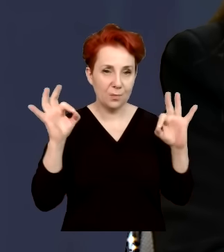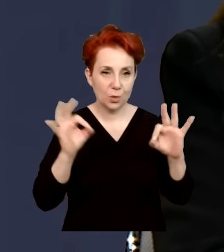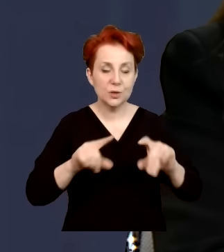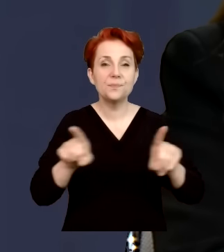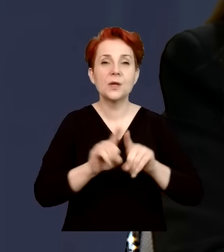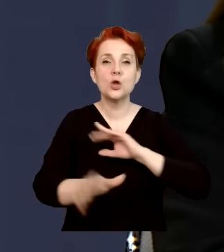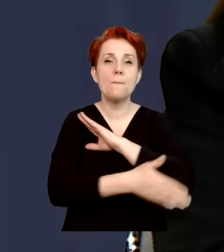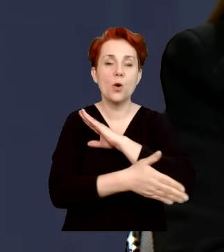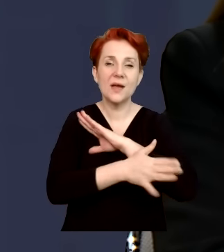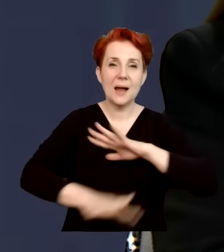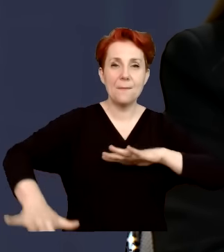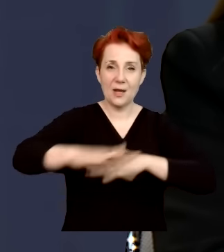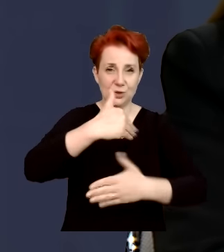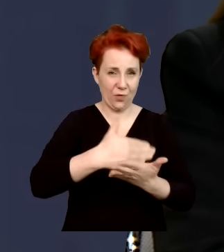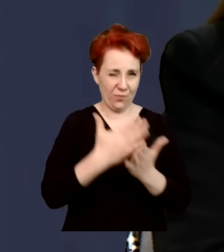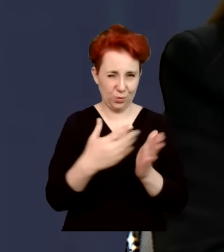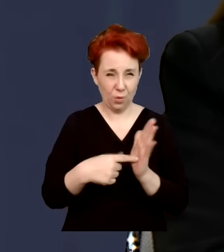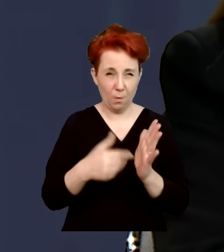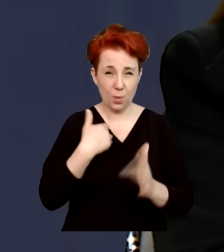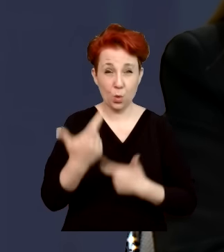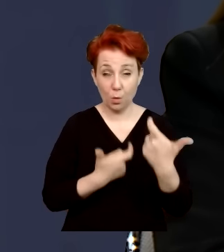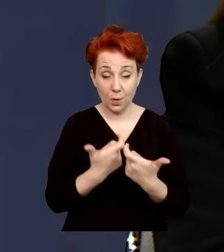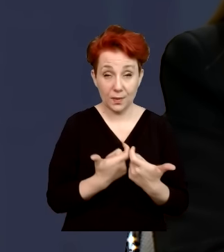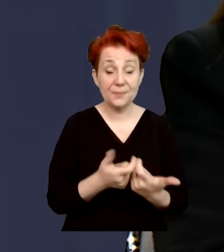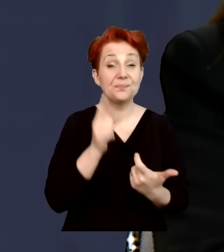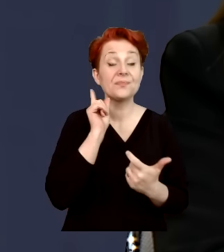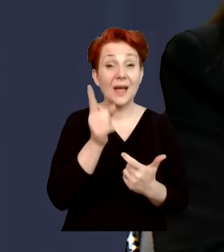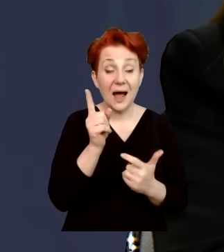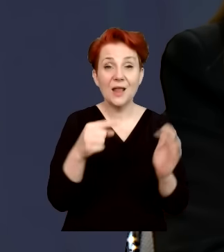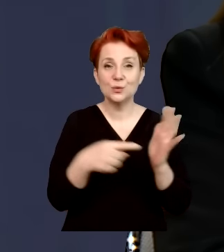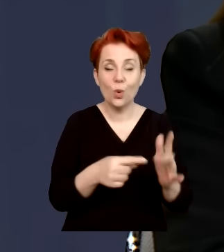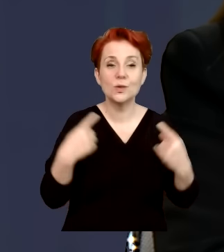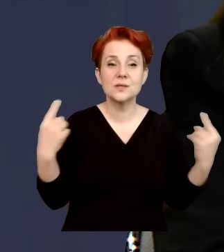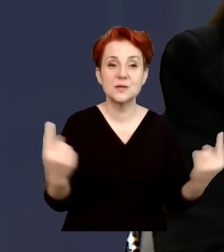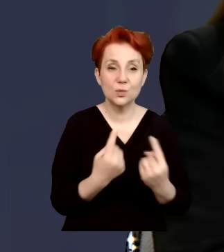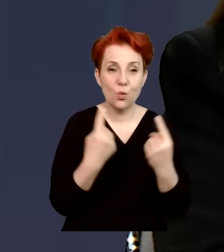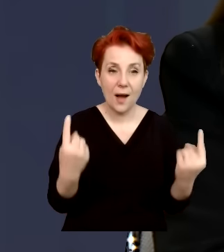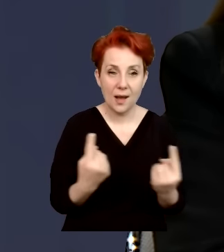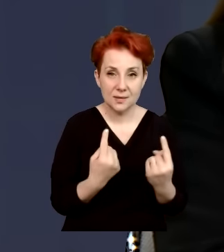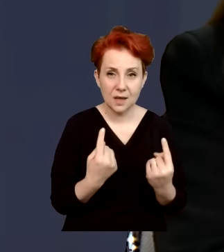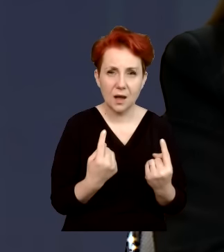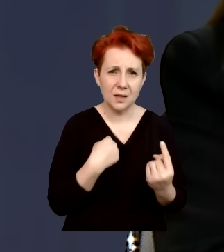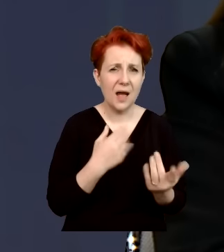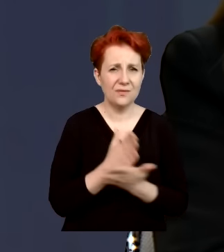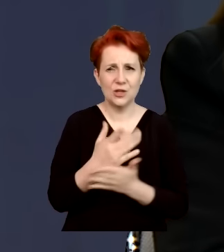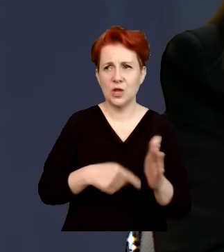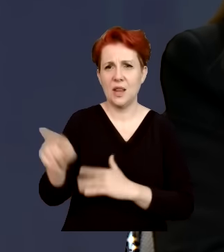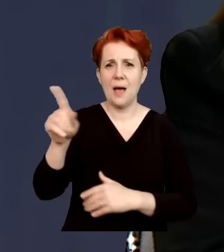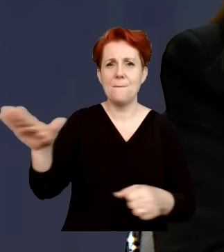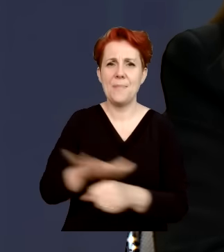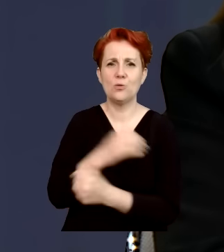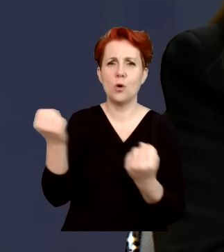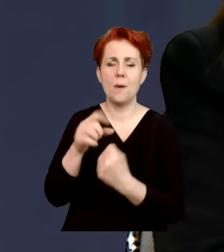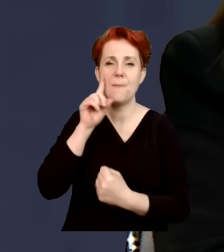Podkarpaciu. Natomiast nie zmienia to faktu, że jednak w tym przypadku mam do czynienia z sytuacją, której no ja wierzę pełnomocnikowi, panu Wąsowskiemu,